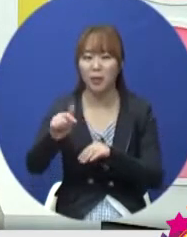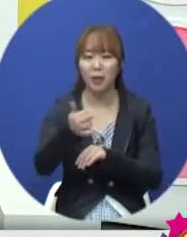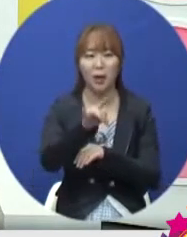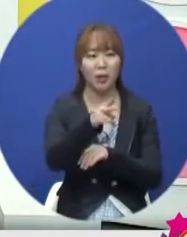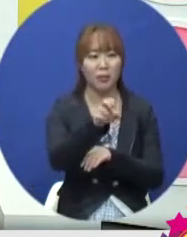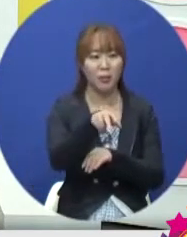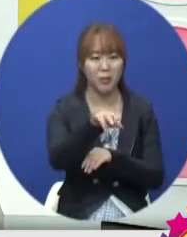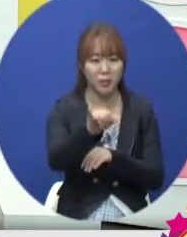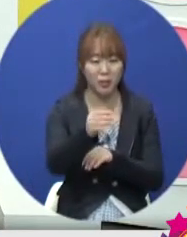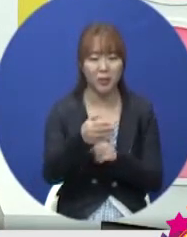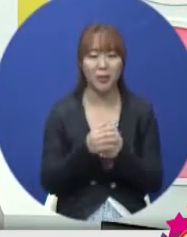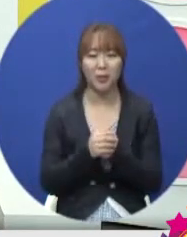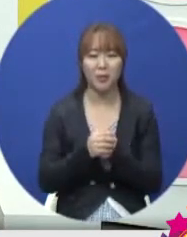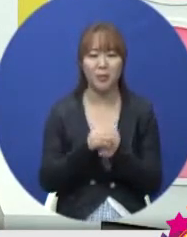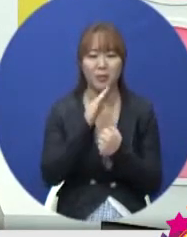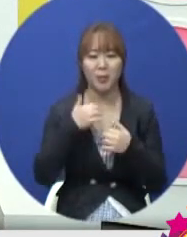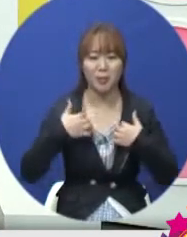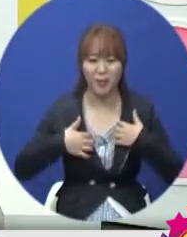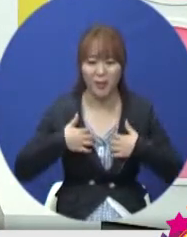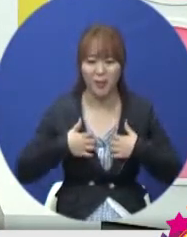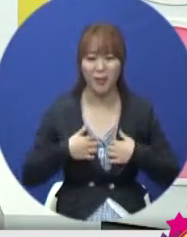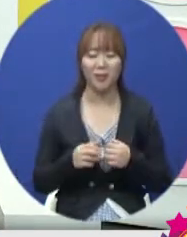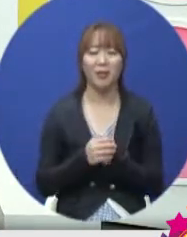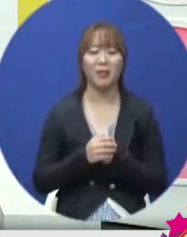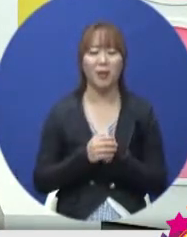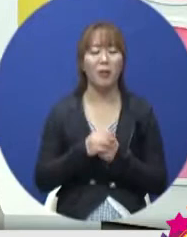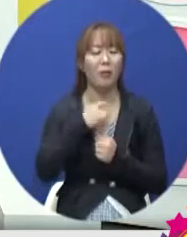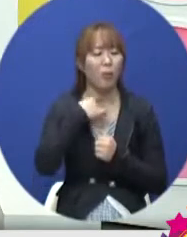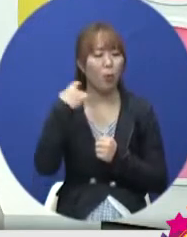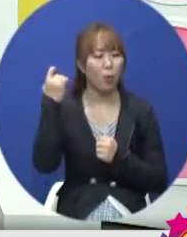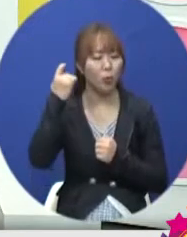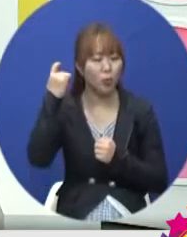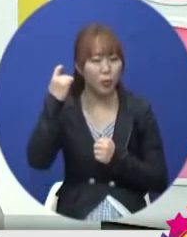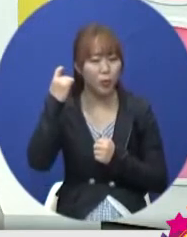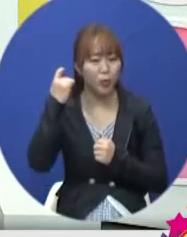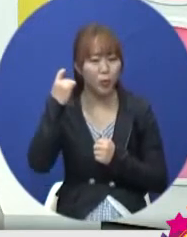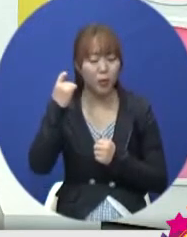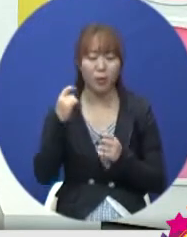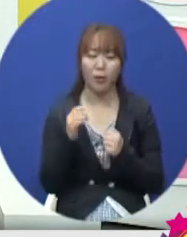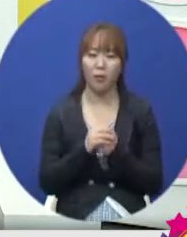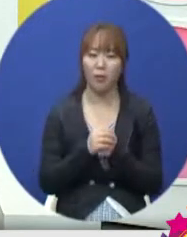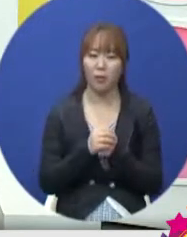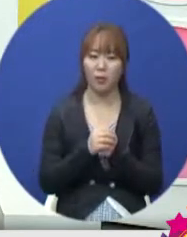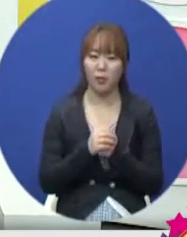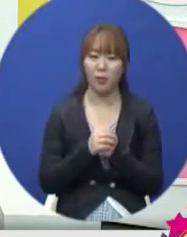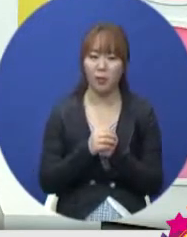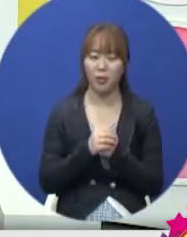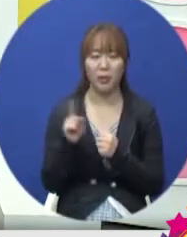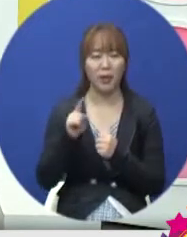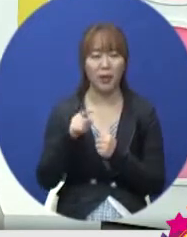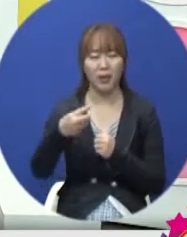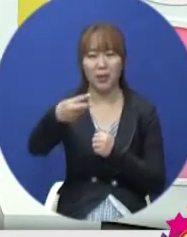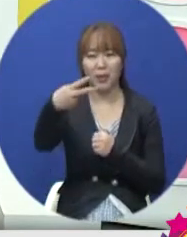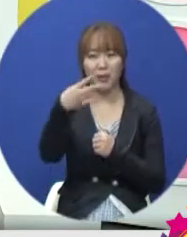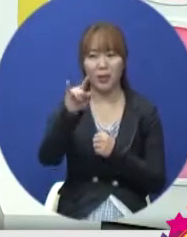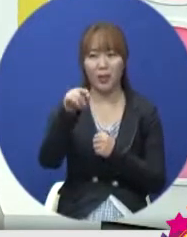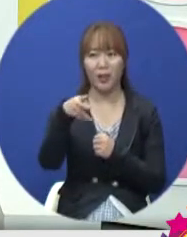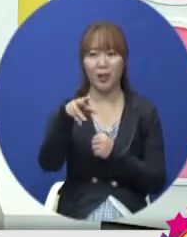함영기 씨하고 진짜 반가운데요. 네. 오, 목소리가 어, 네. 대령님